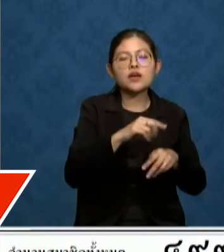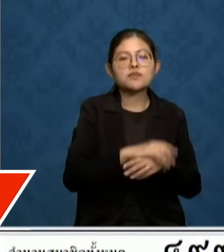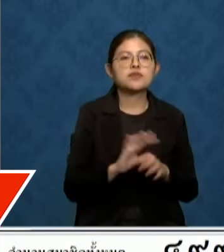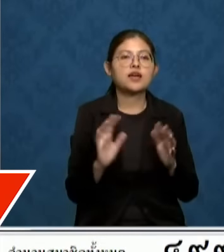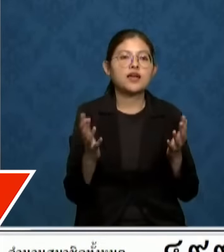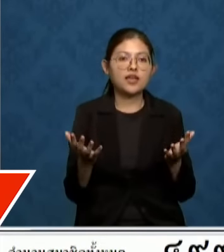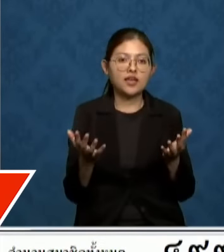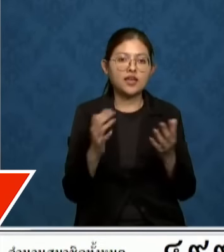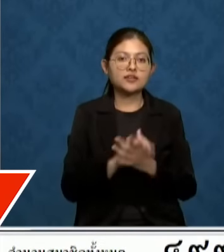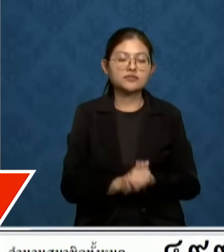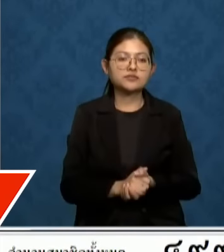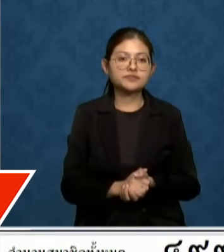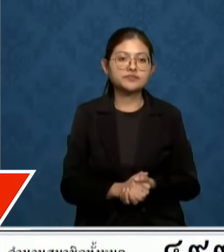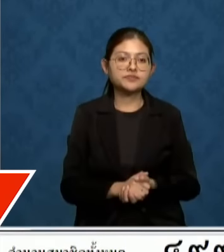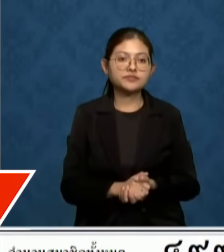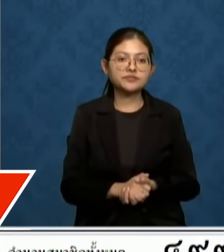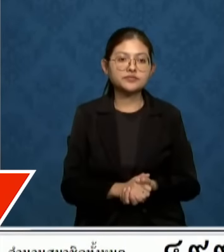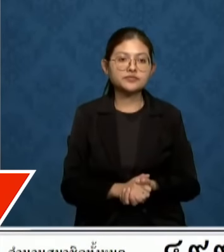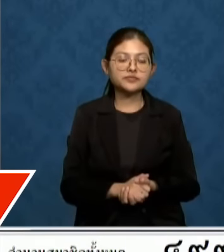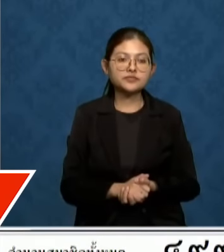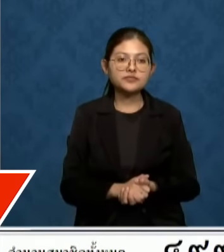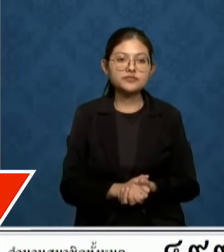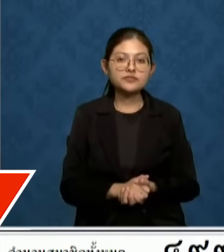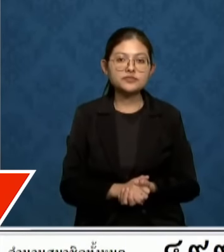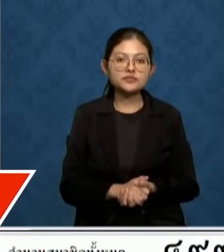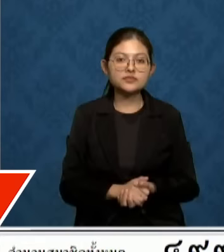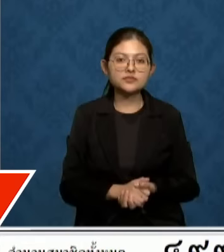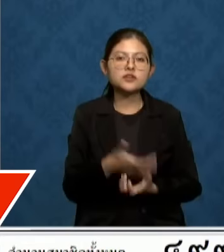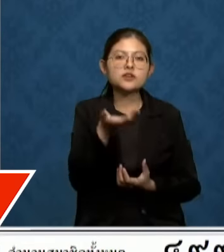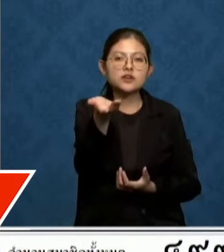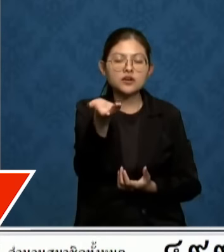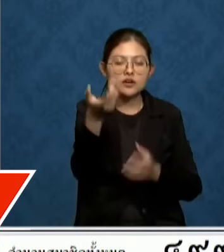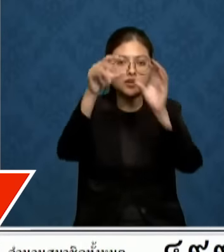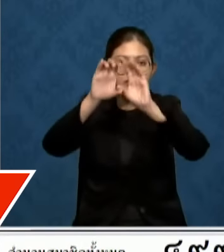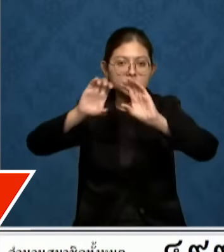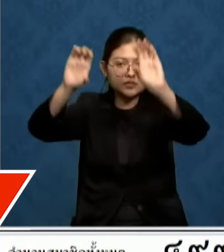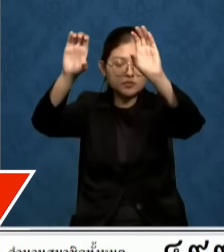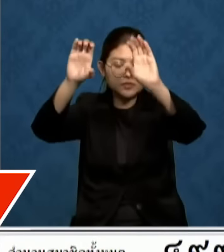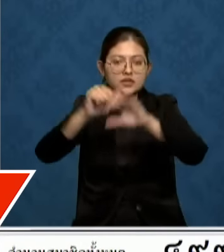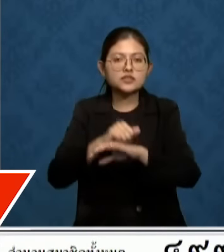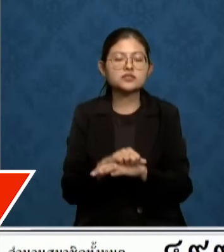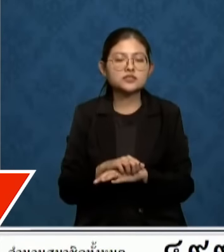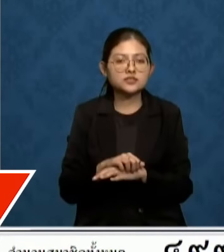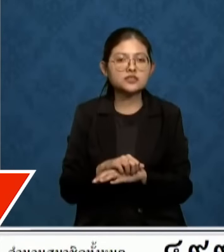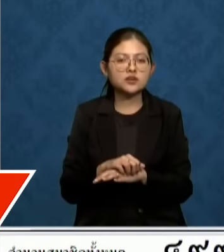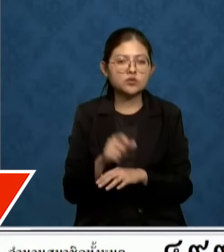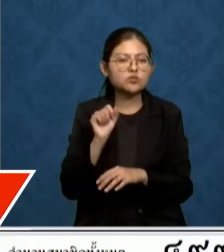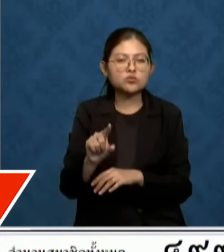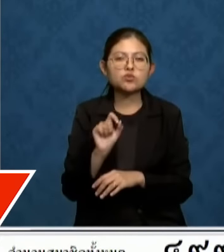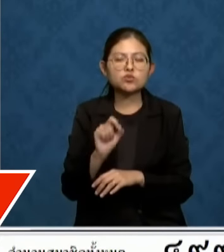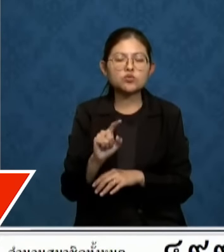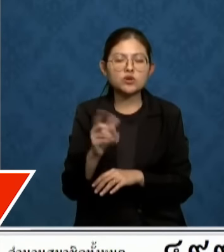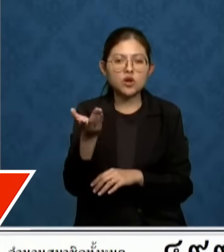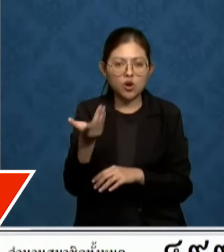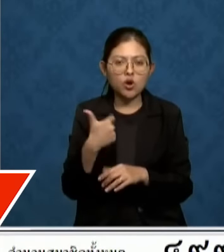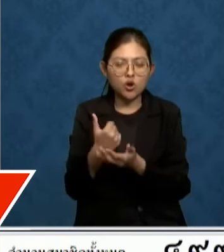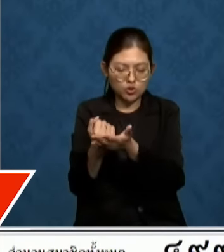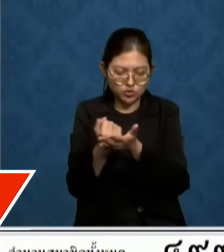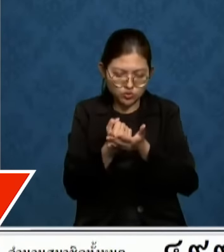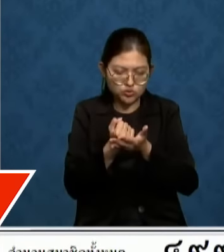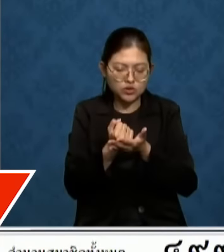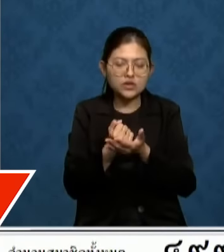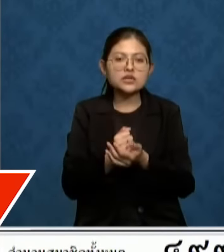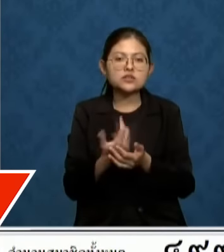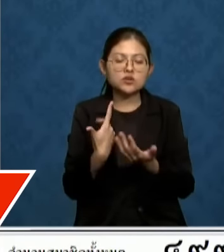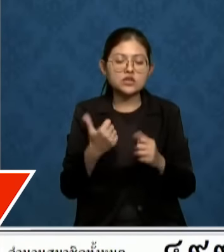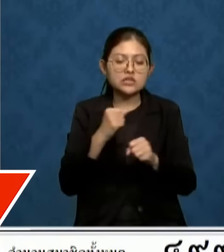ครับผมจึงนะครับขอเรียกร้องต่อรัฐบาลผ่านท่านประธานนะครับเร่งดำเนินการครับผมเข้าใจครับในสิ่งที่เรียกร้อง